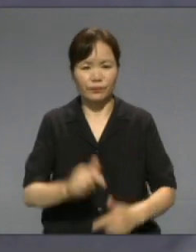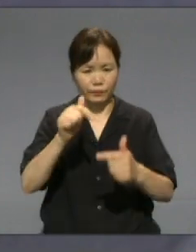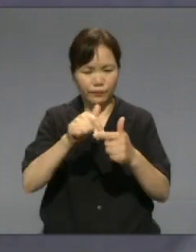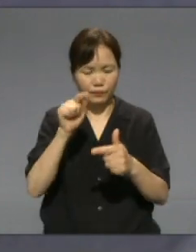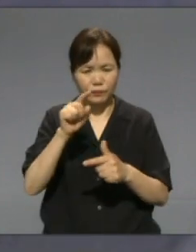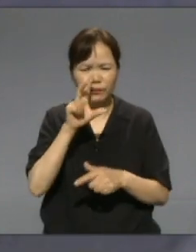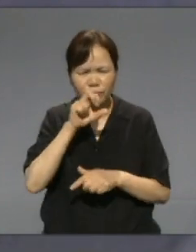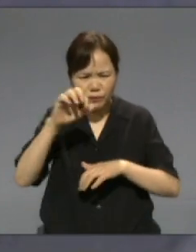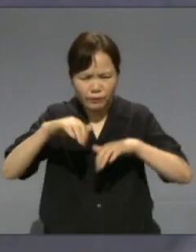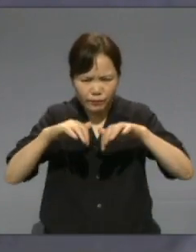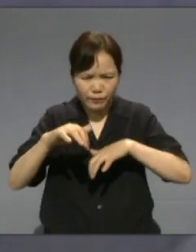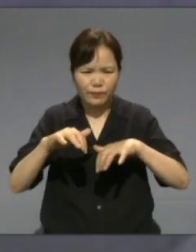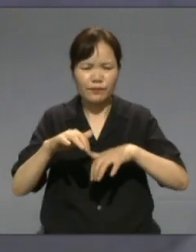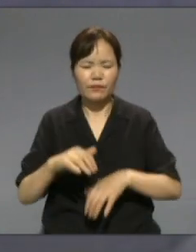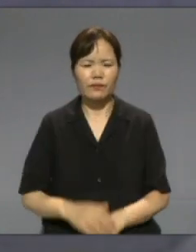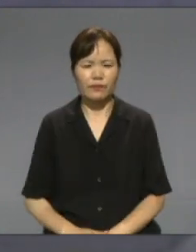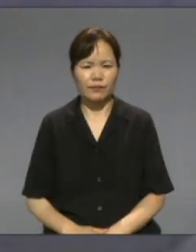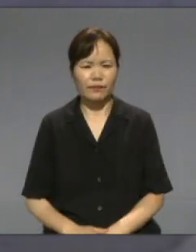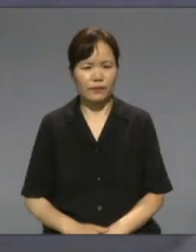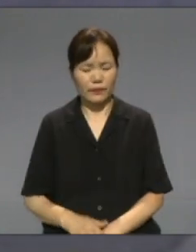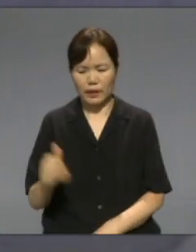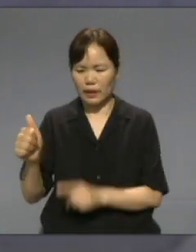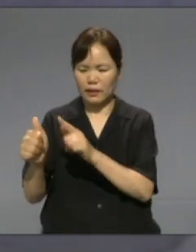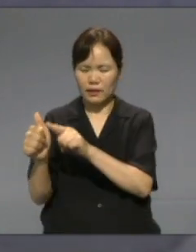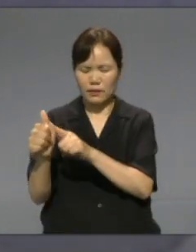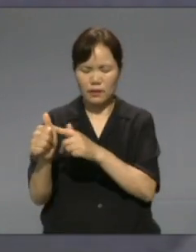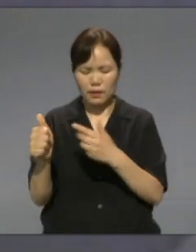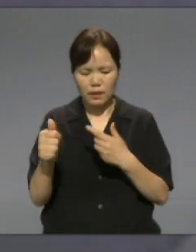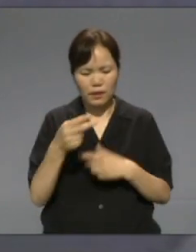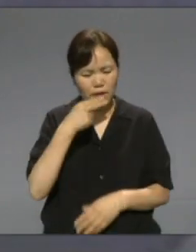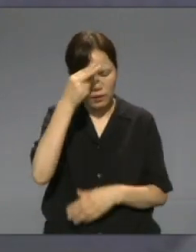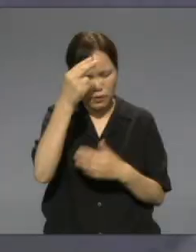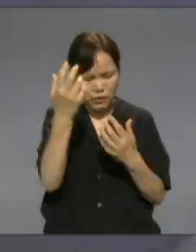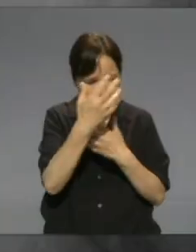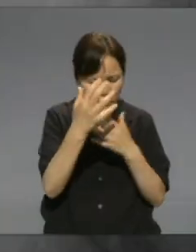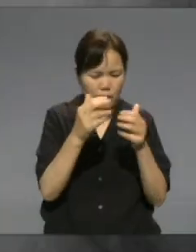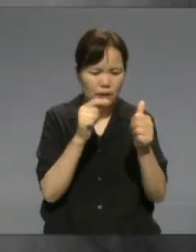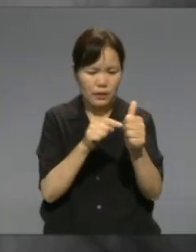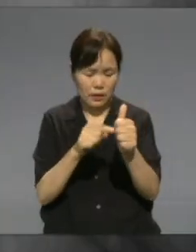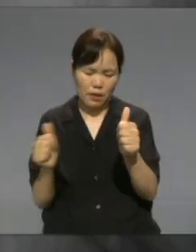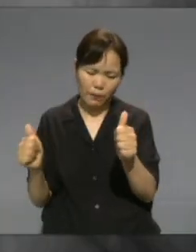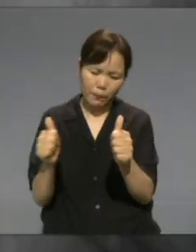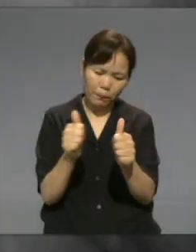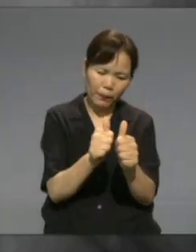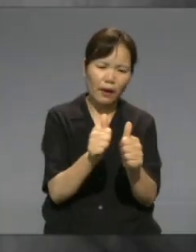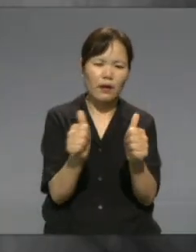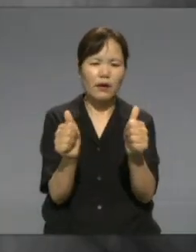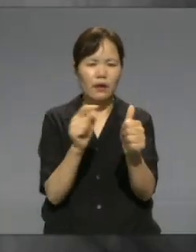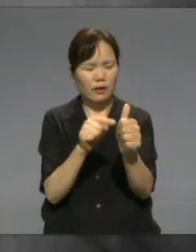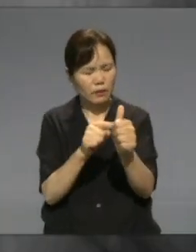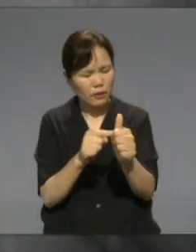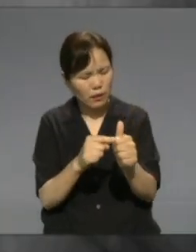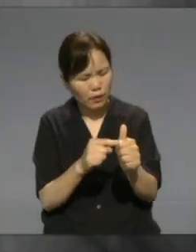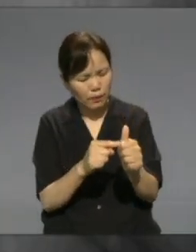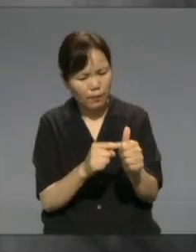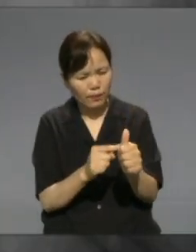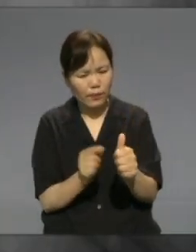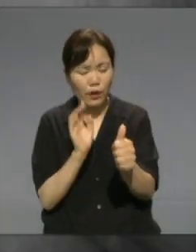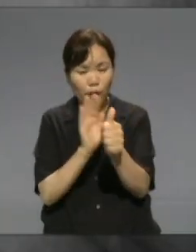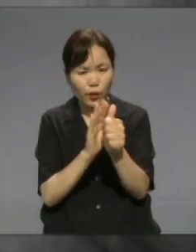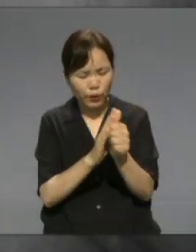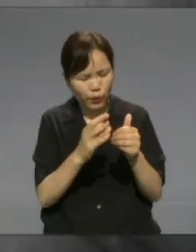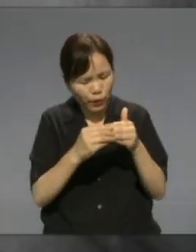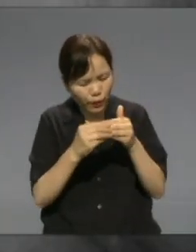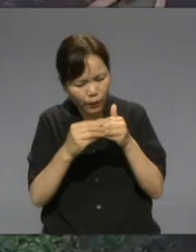강남의 한 골목길 반바지를 입은 a씨가 취객에게 다가섭니다 남성을 부축한 뒤 인적드문